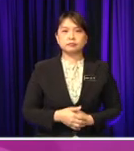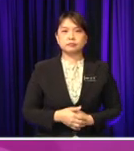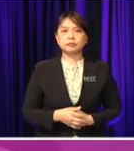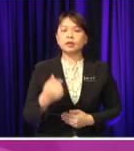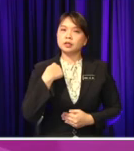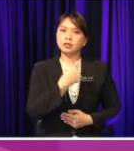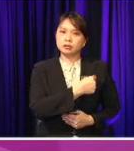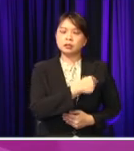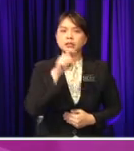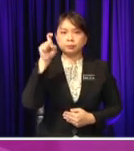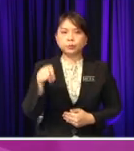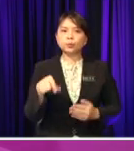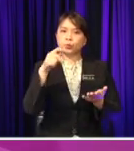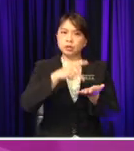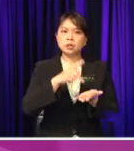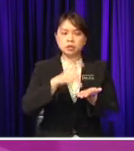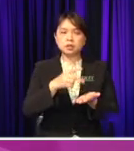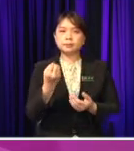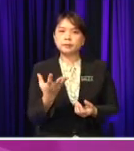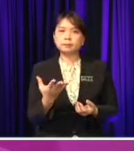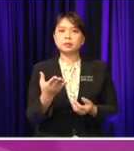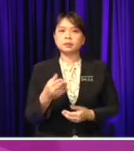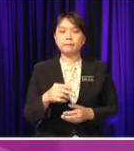Ada berapa batang pensil